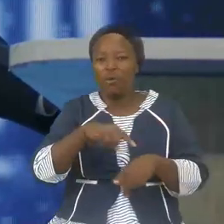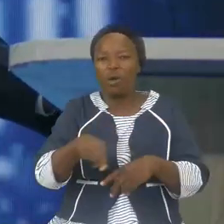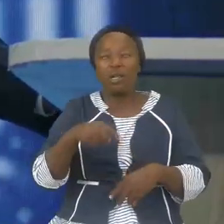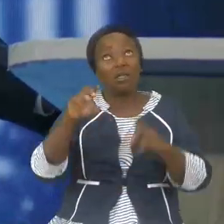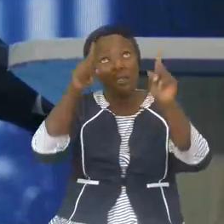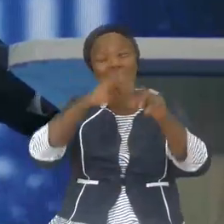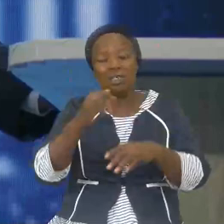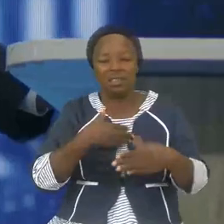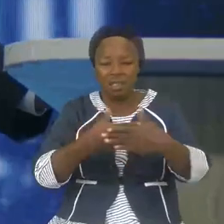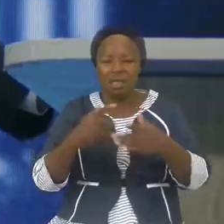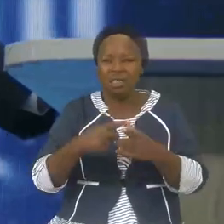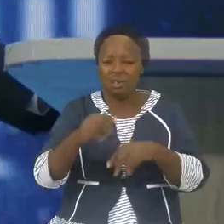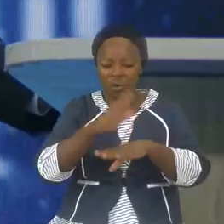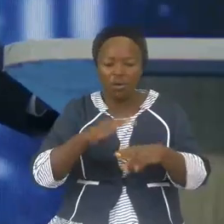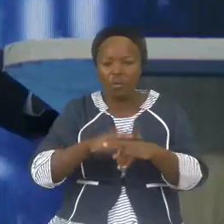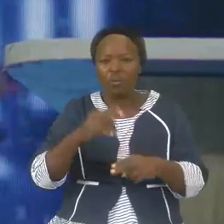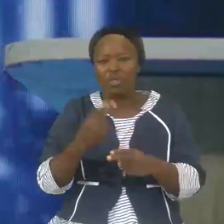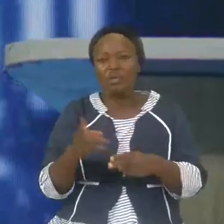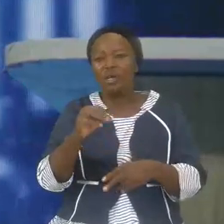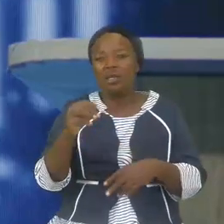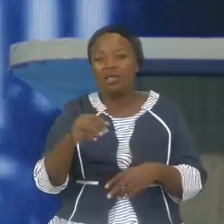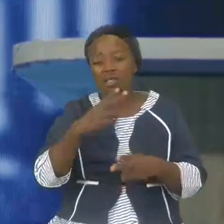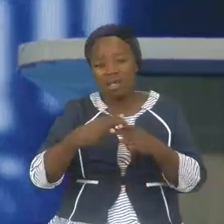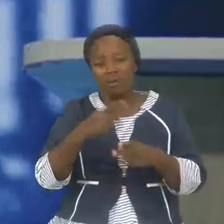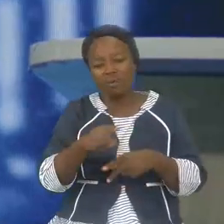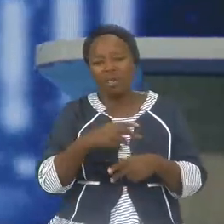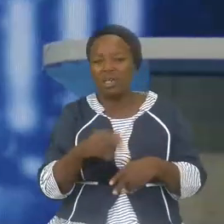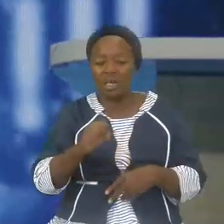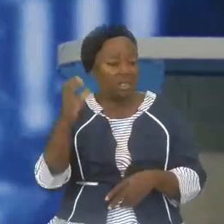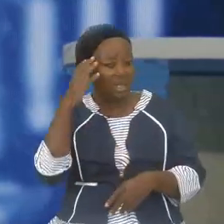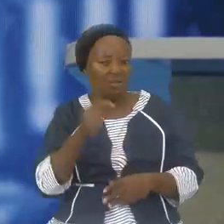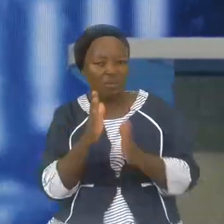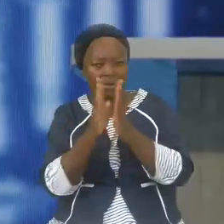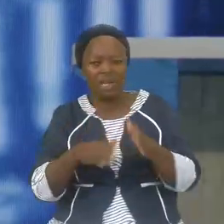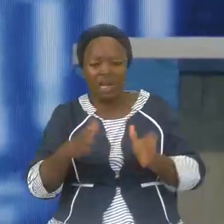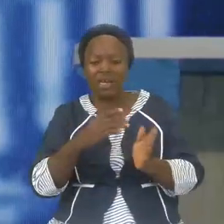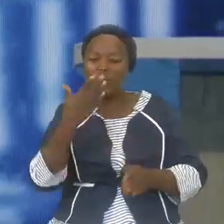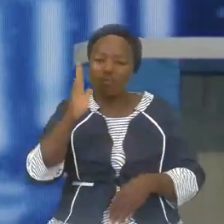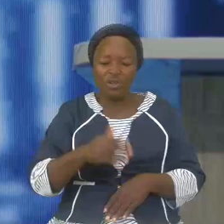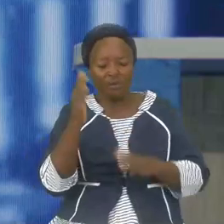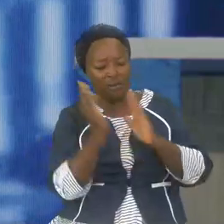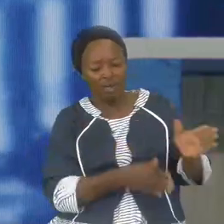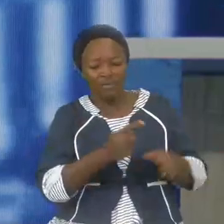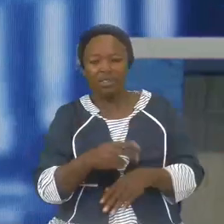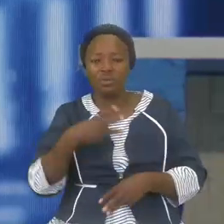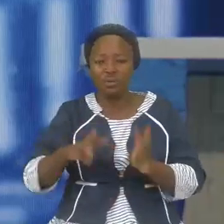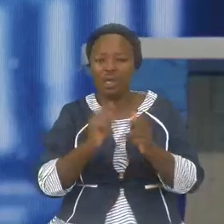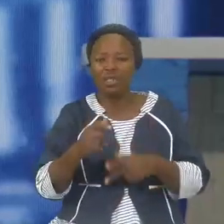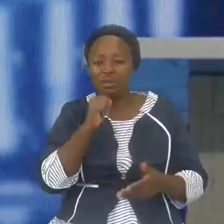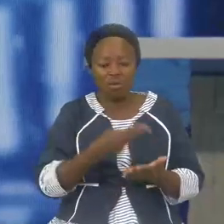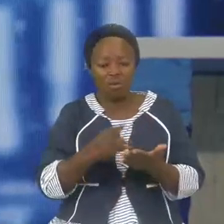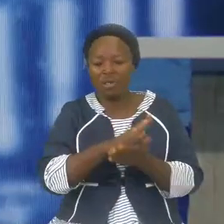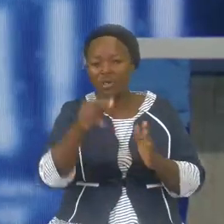Mais invoque le Seigneur quand il est proche. Invoque-le lorsque la porte est ouverte. Il peut entendre ta prière. Que le